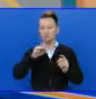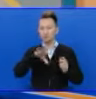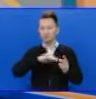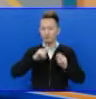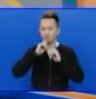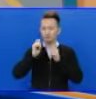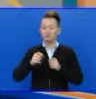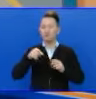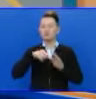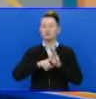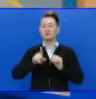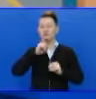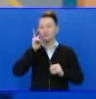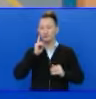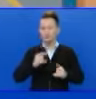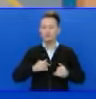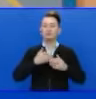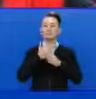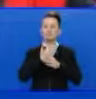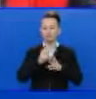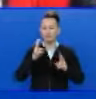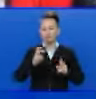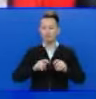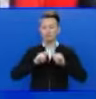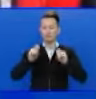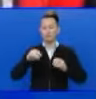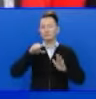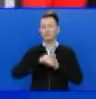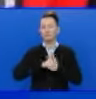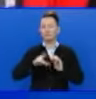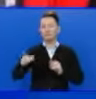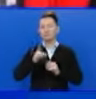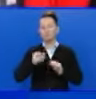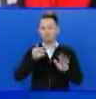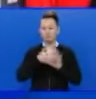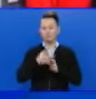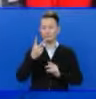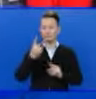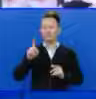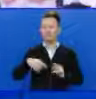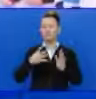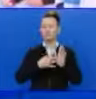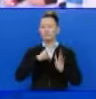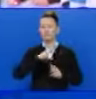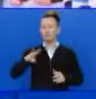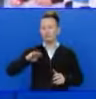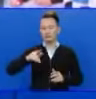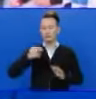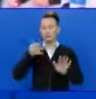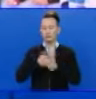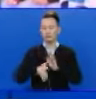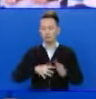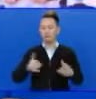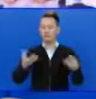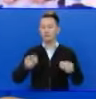Осылайша мұнда тұңғыш жастарға қызмет ету орталығы ашылды. Бұл мақсатқа республикалық бюджеттен 21,9 миллион теңге қаржы бөлінді. Қазір